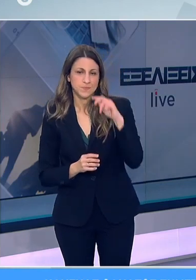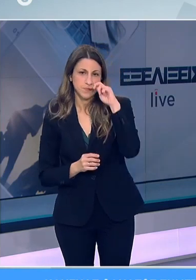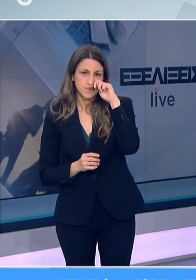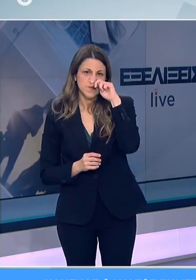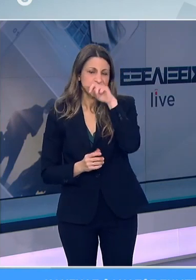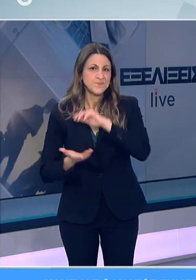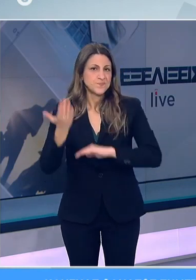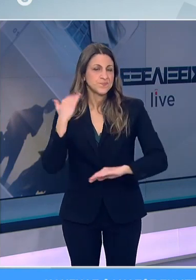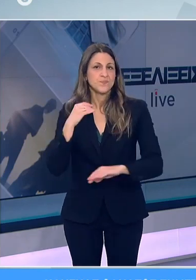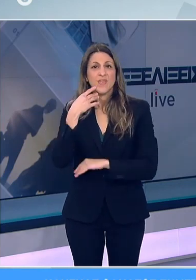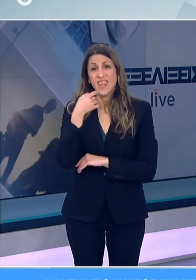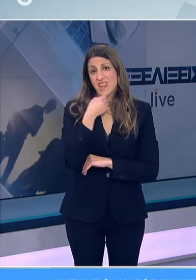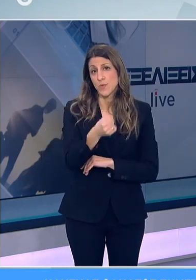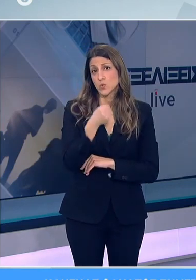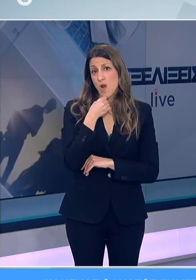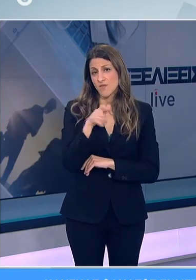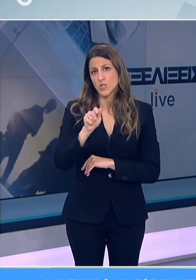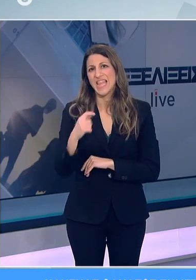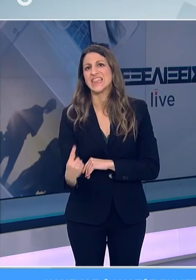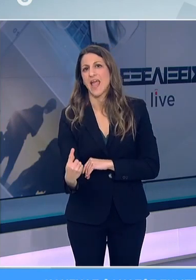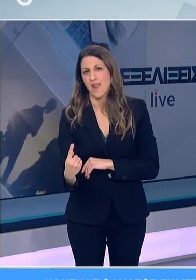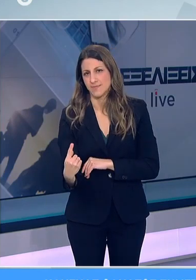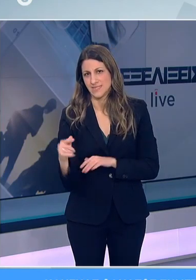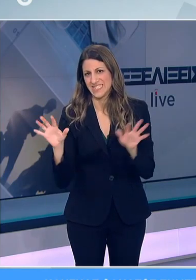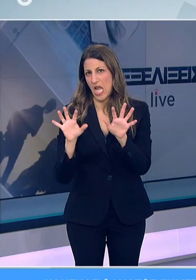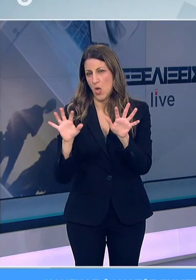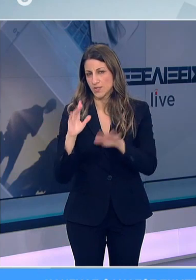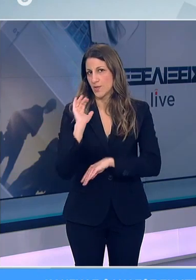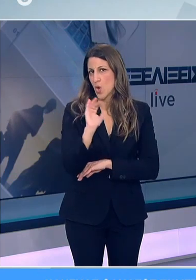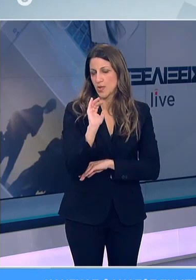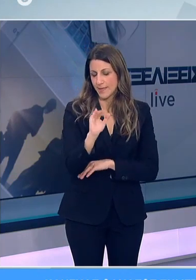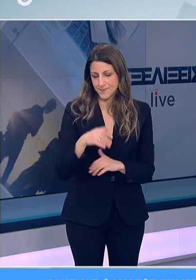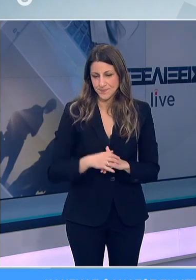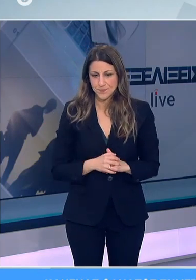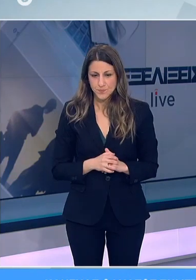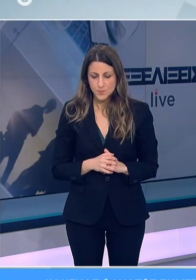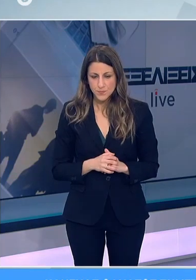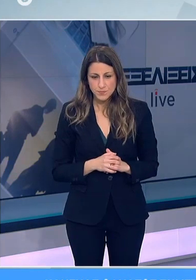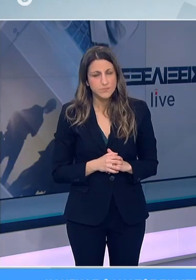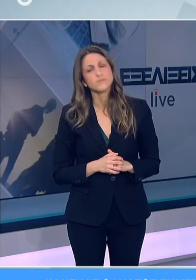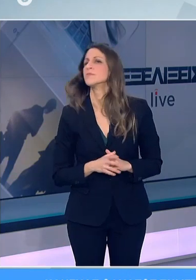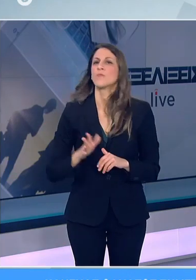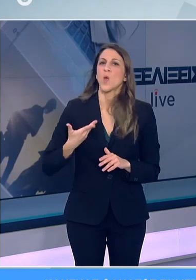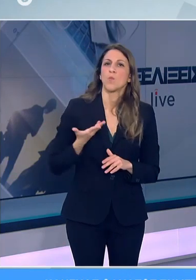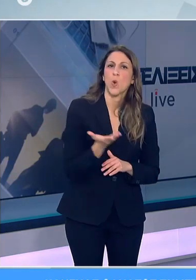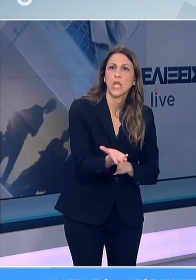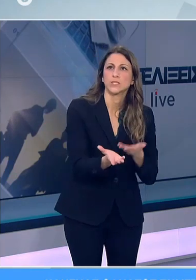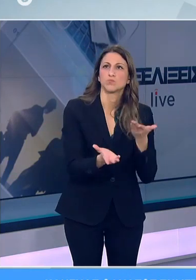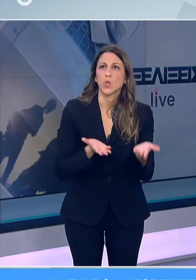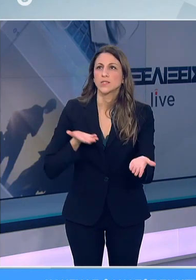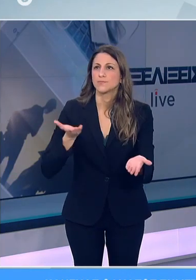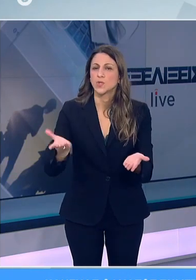Κυρία Χαραλαμπάκου από τον τηλεοπτικό σταθμό Αντένα. Κύριε καθηγητά, έχουμε ακούσει για παραπάνω από μία προτάσεις ως προς το άνοιγμα των